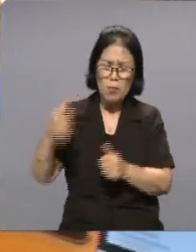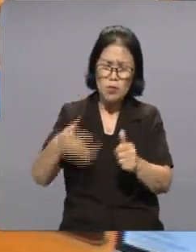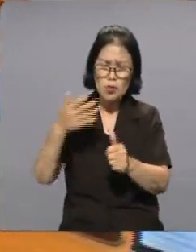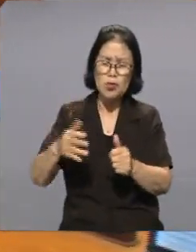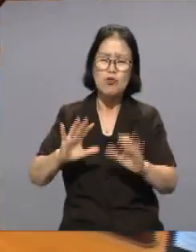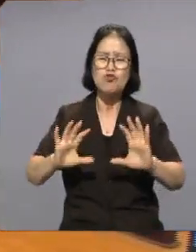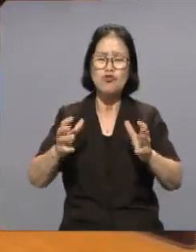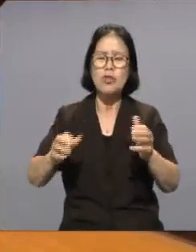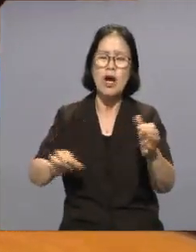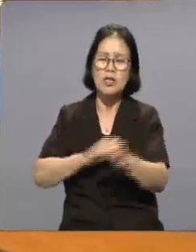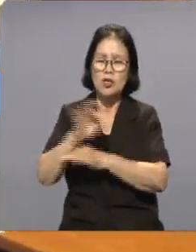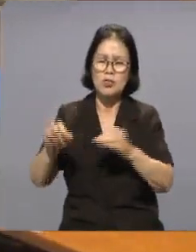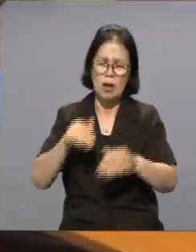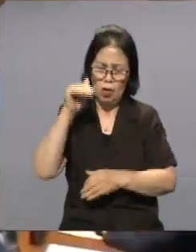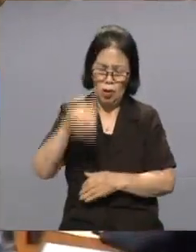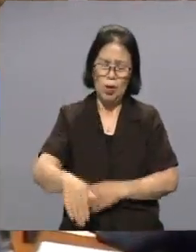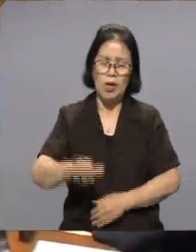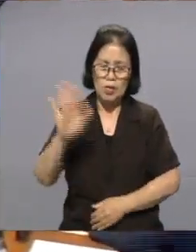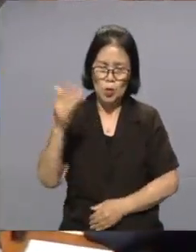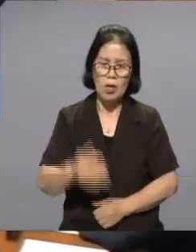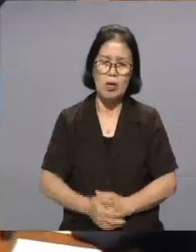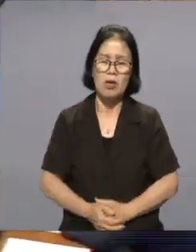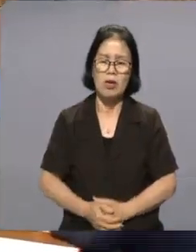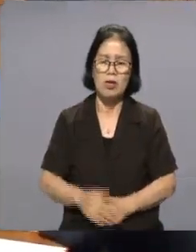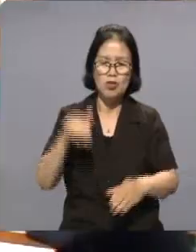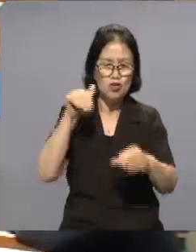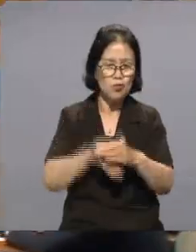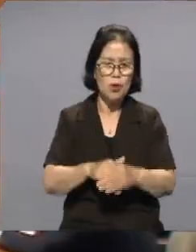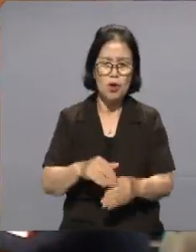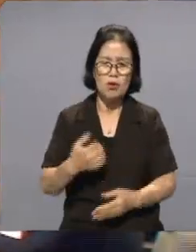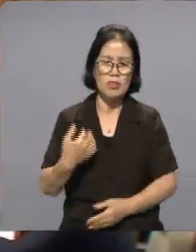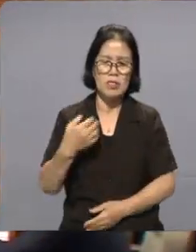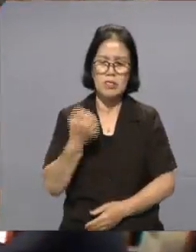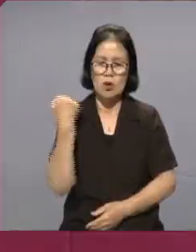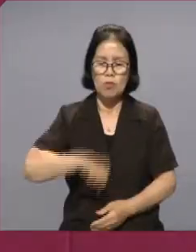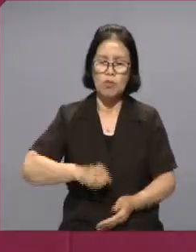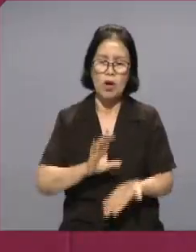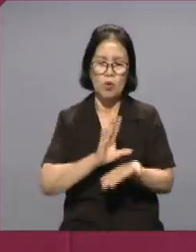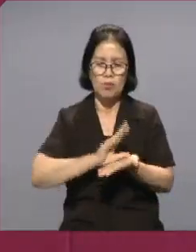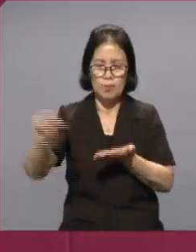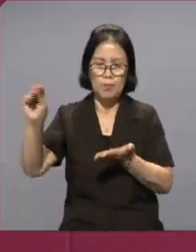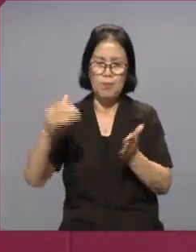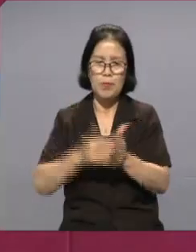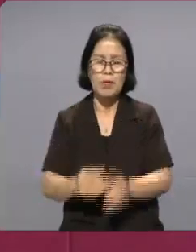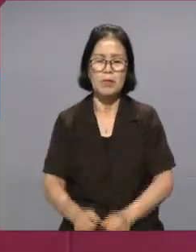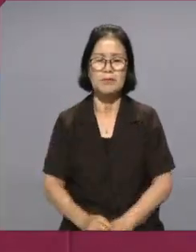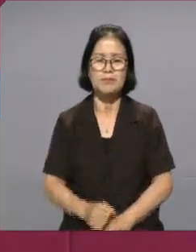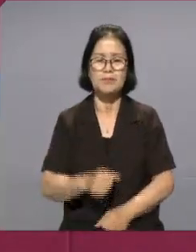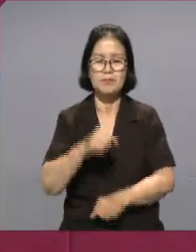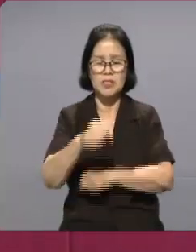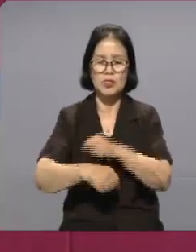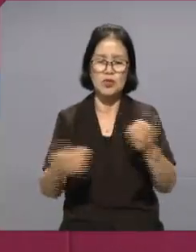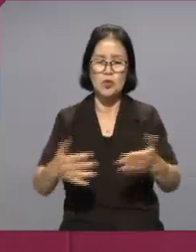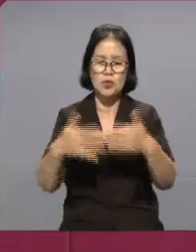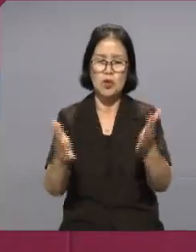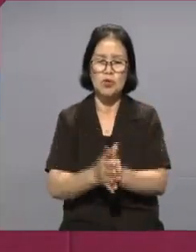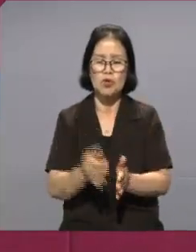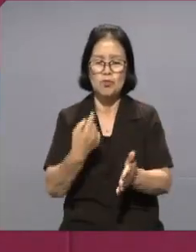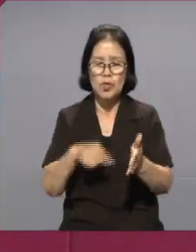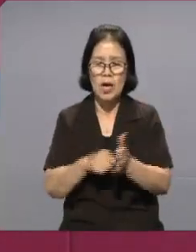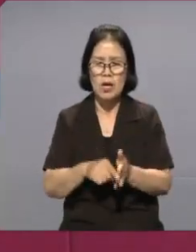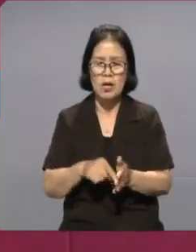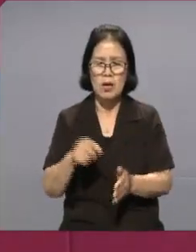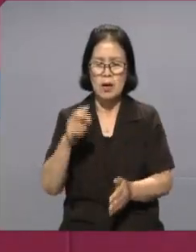국가경제를 침체시킬 것이라며 투표를 거부하고 퇴장했습니다 민주노총만을 위한 악법입니다 365일